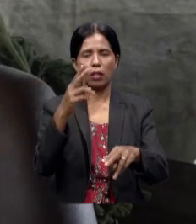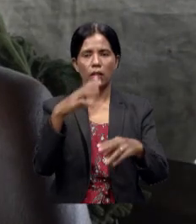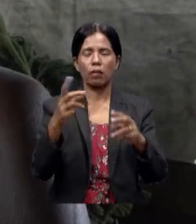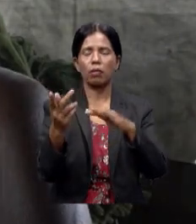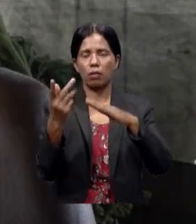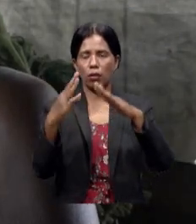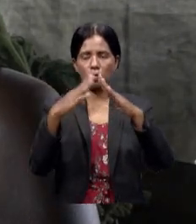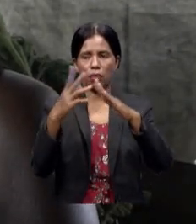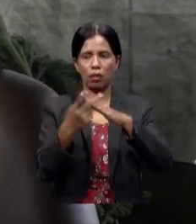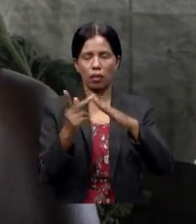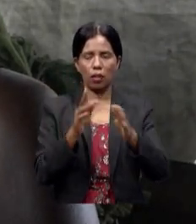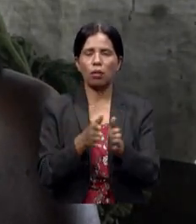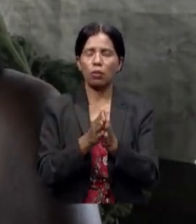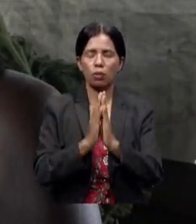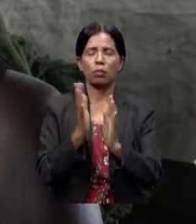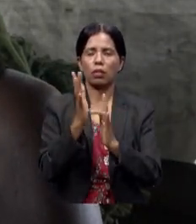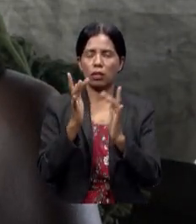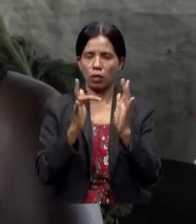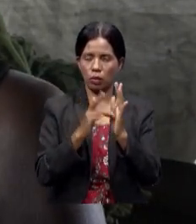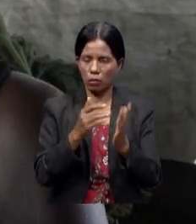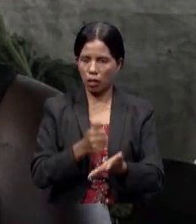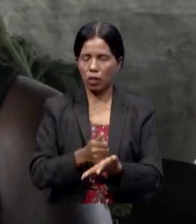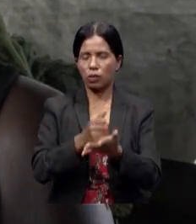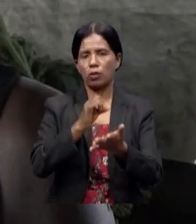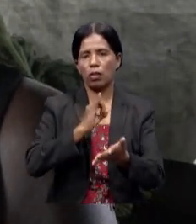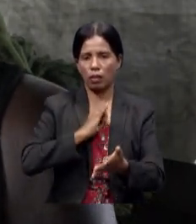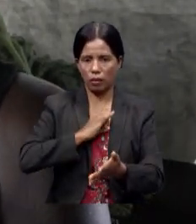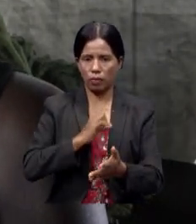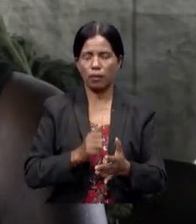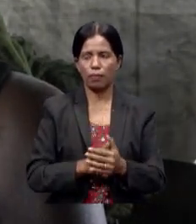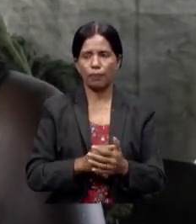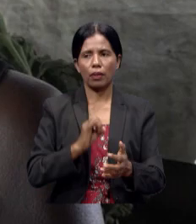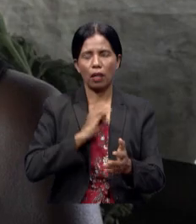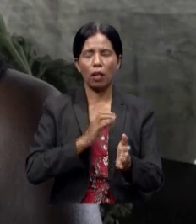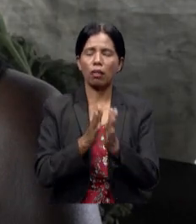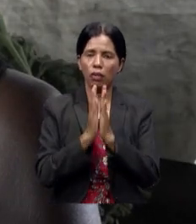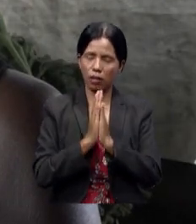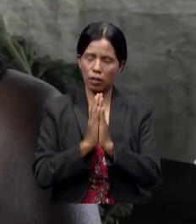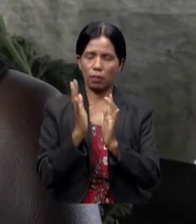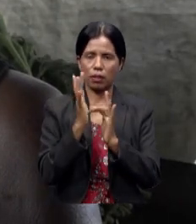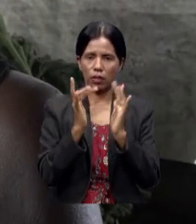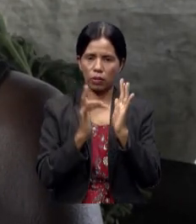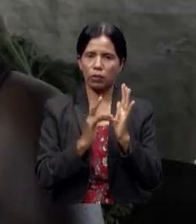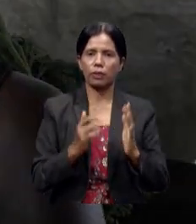coba sijus pilih aja udah hau formatak malirin mah hau kalah hau bolu baju sijus.